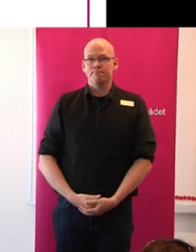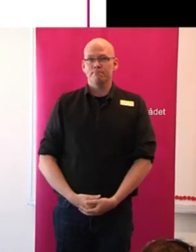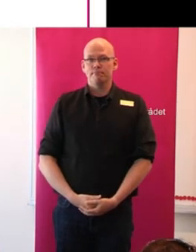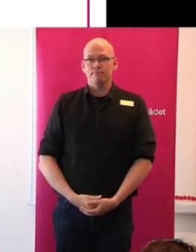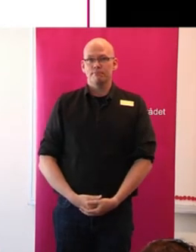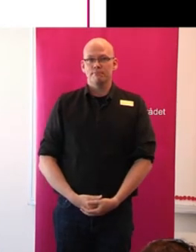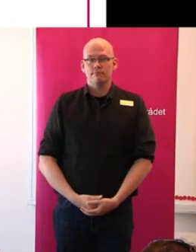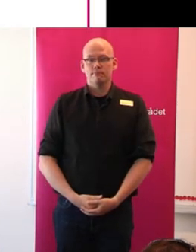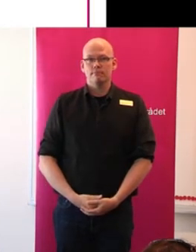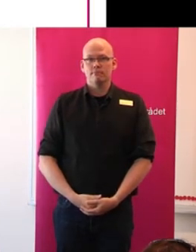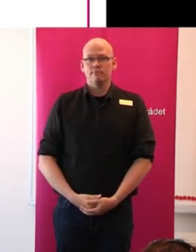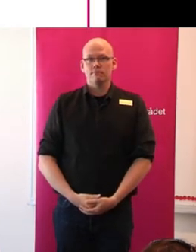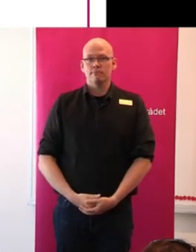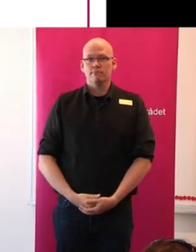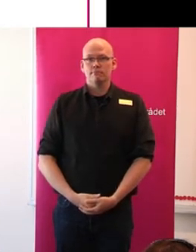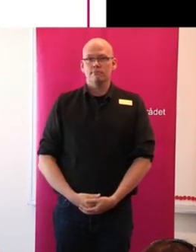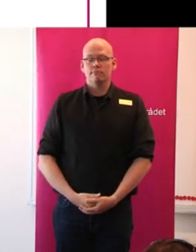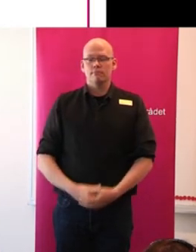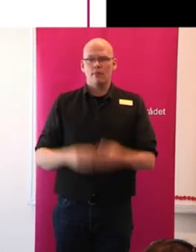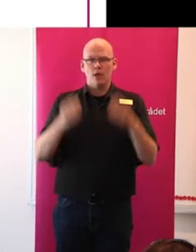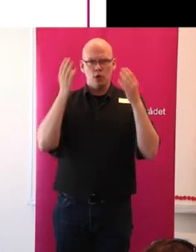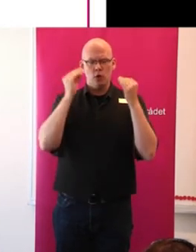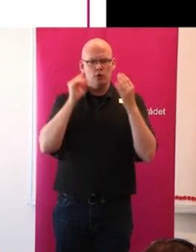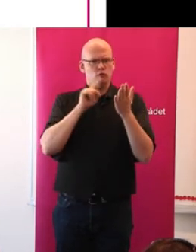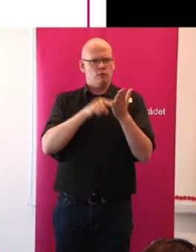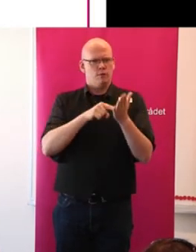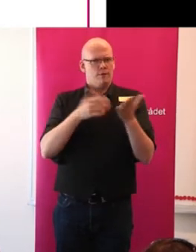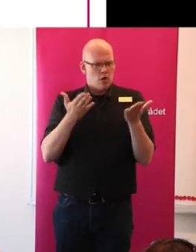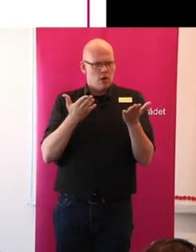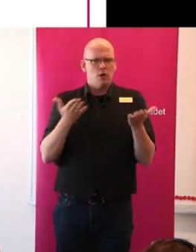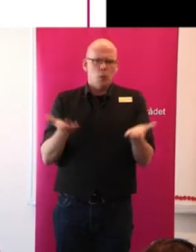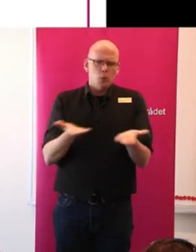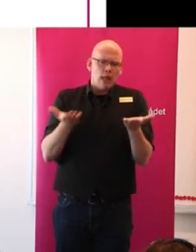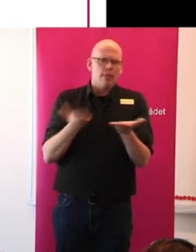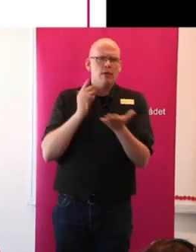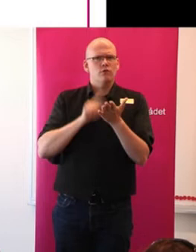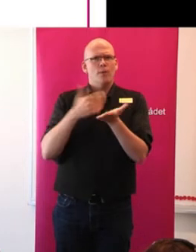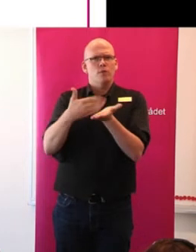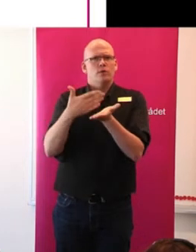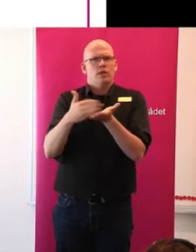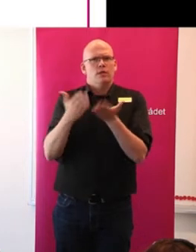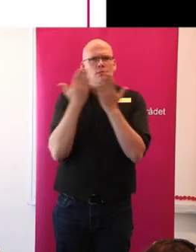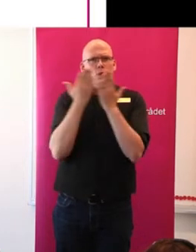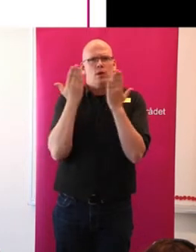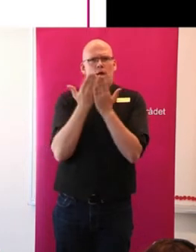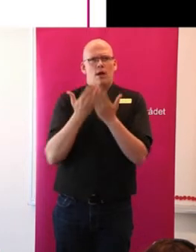Syftet för kursen är att underlätta det på olika sätt.